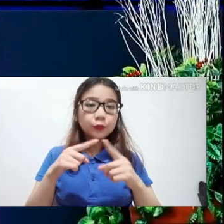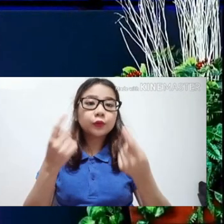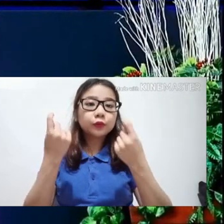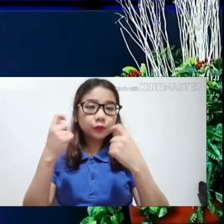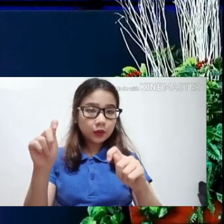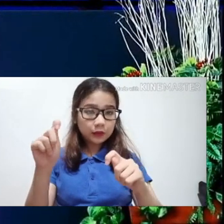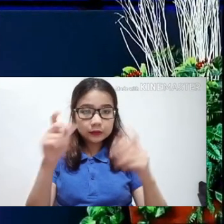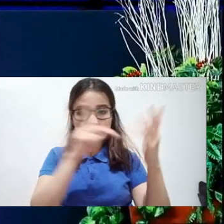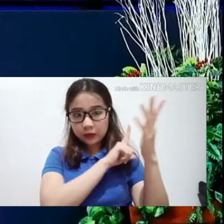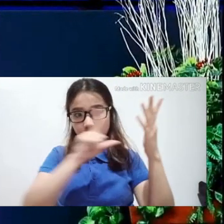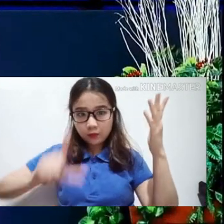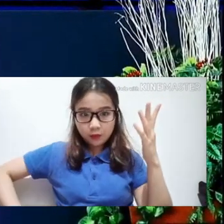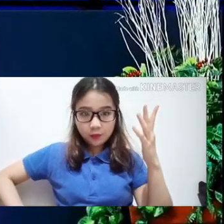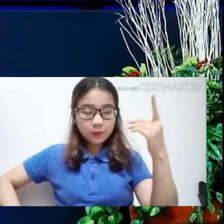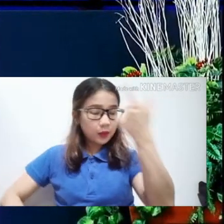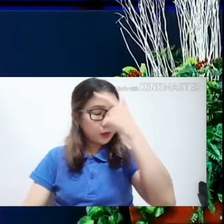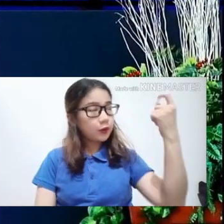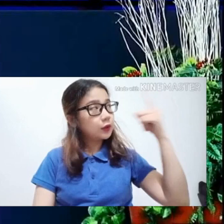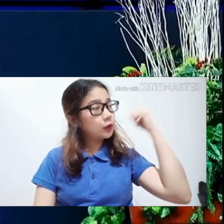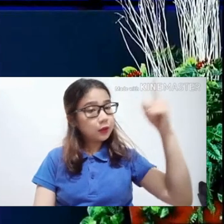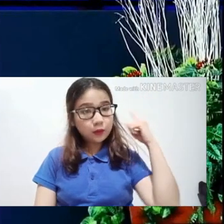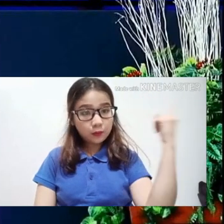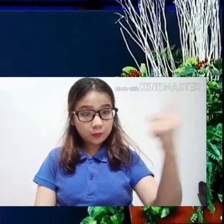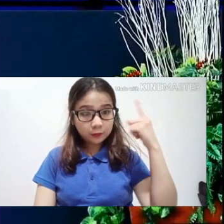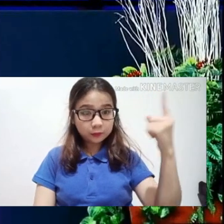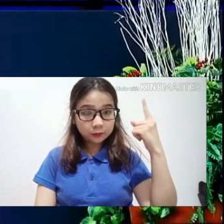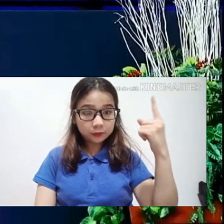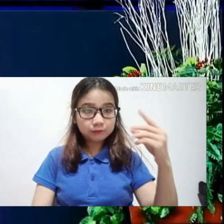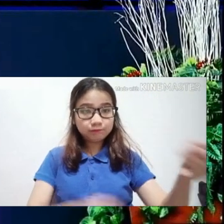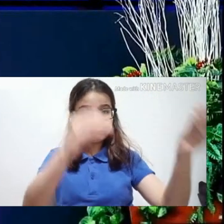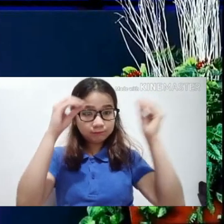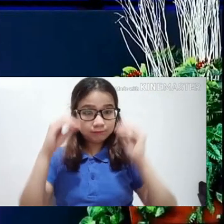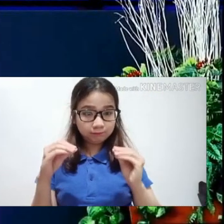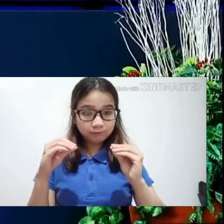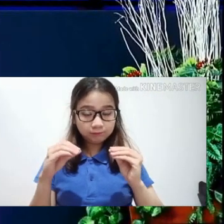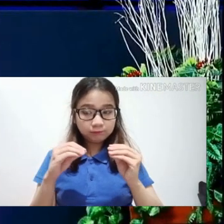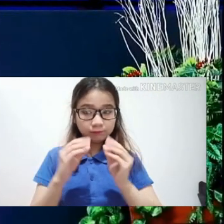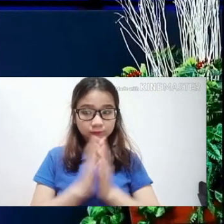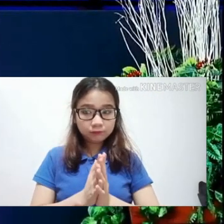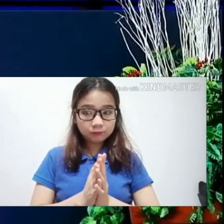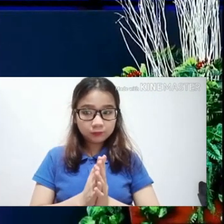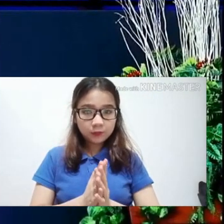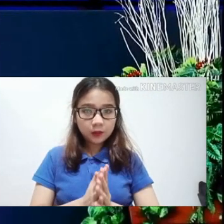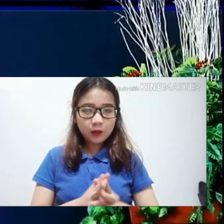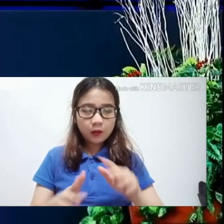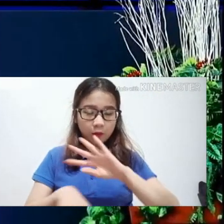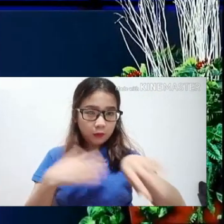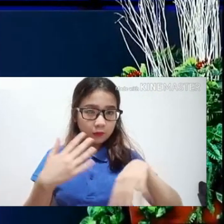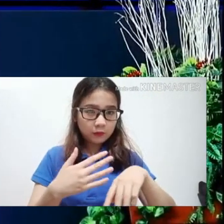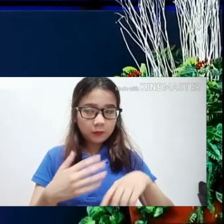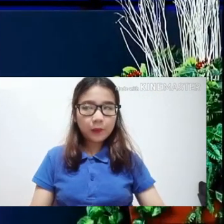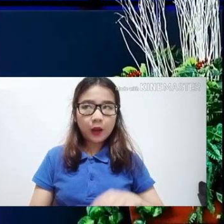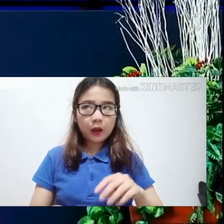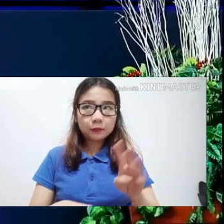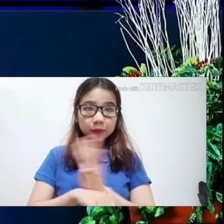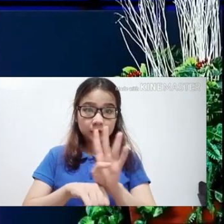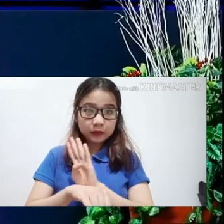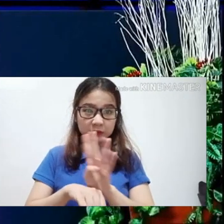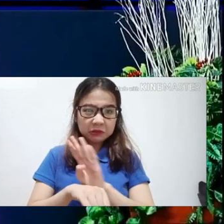sa Panginoon dahil siya lamang po makakatugon sa ating pangangailangan. We see that institutions are being shaken